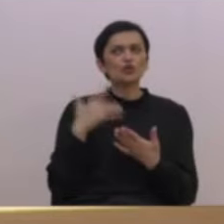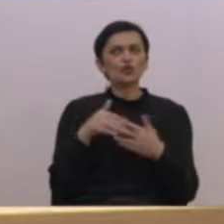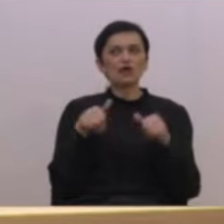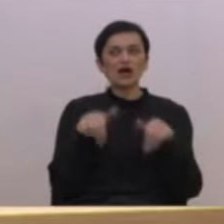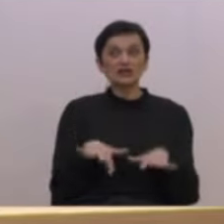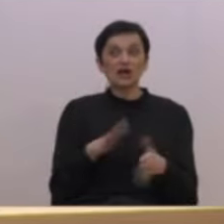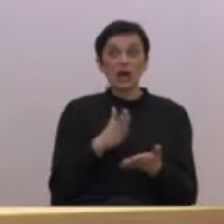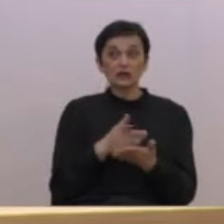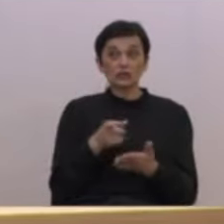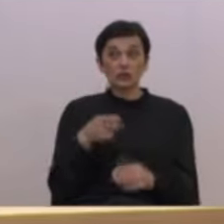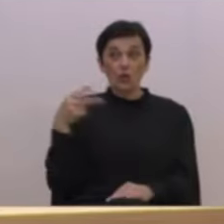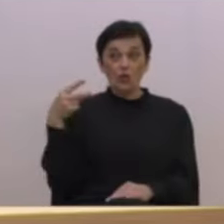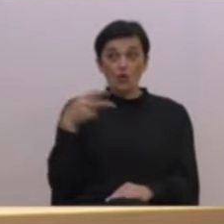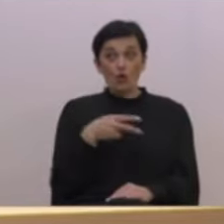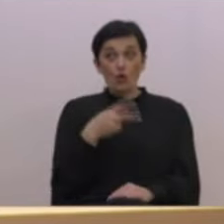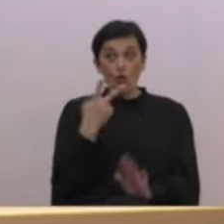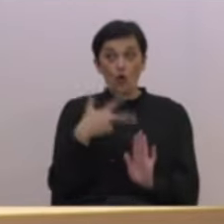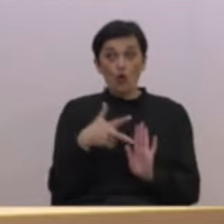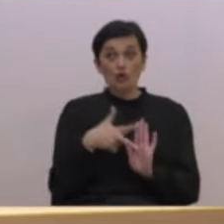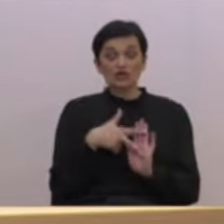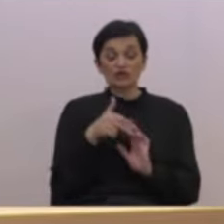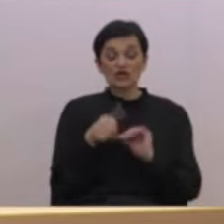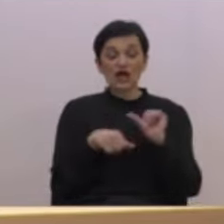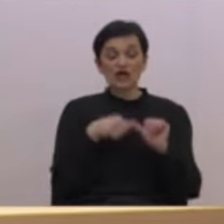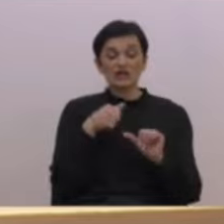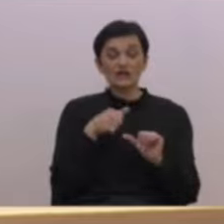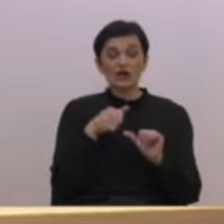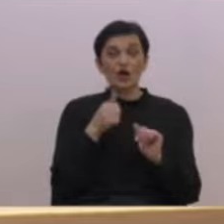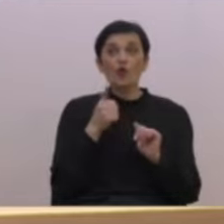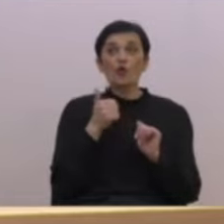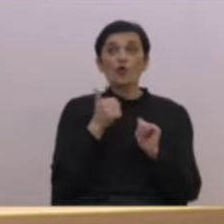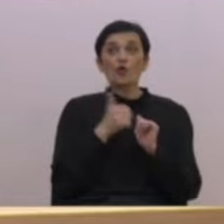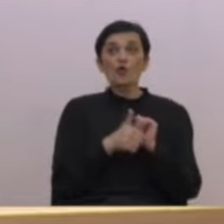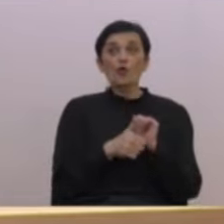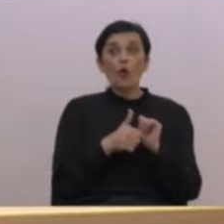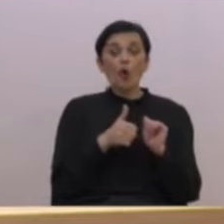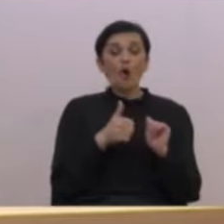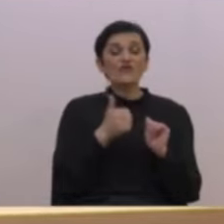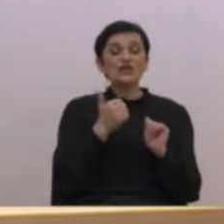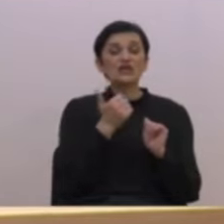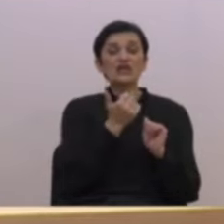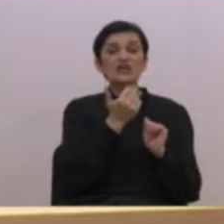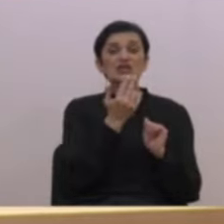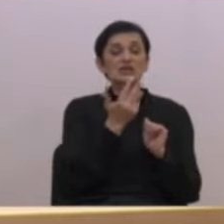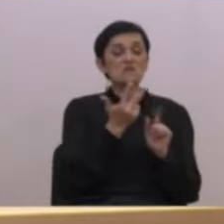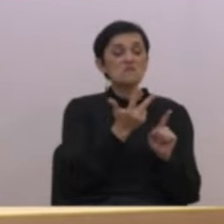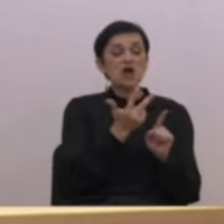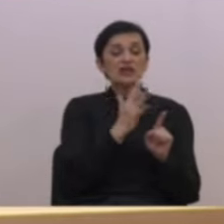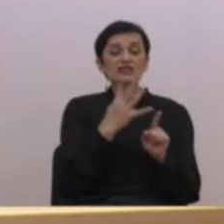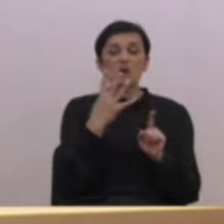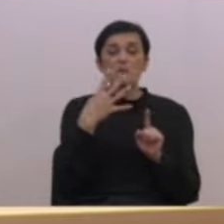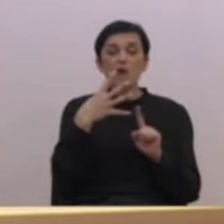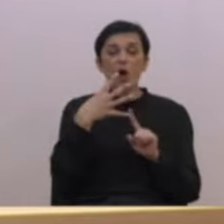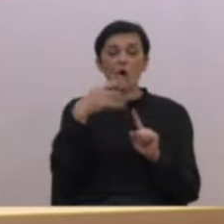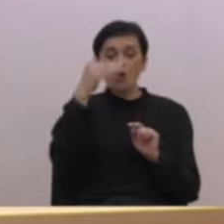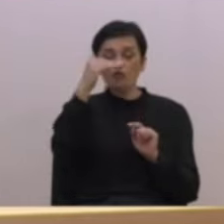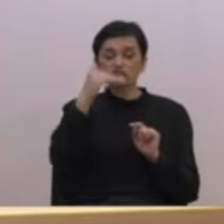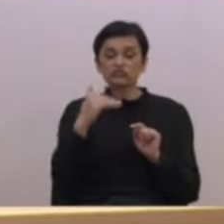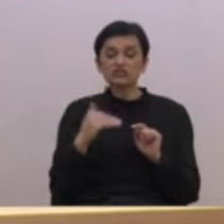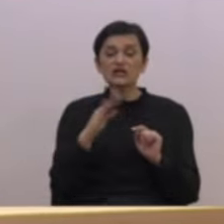და 2028 წლის შემდეგ ყოველი მეოთხე კი არა, ყოველი მესამე იქნება თურმე სიაში ქალი